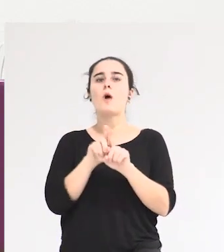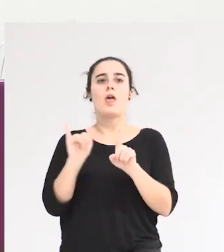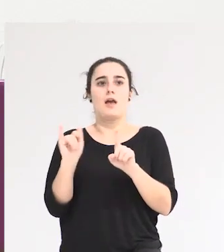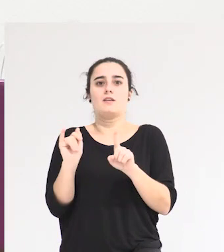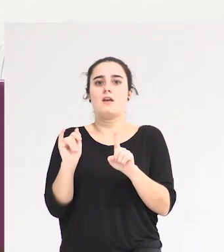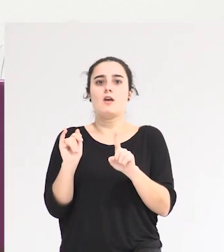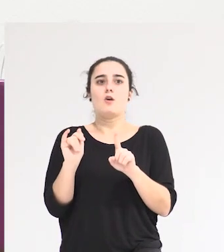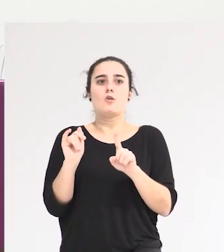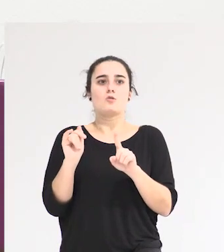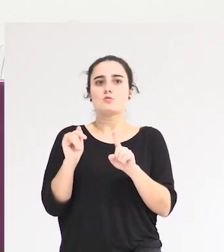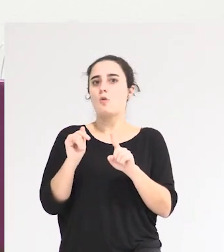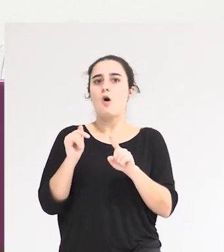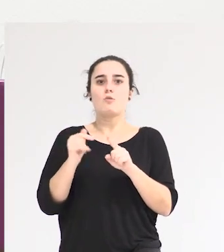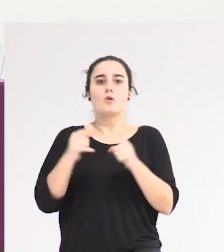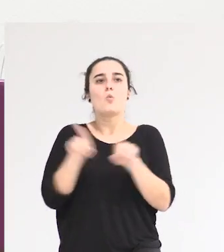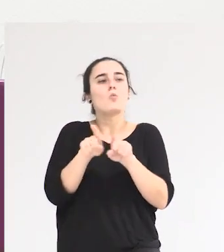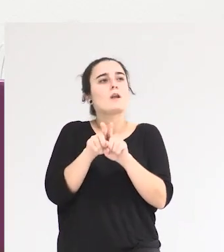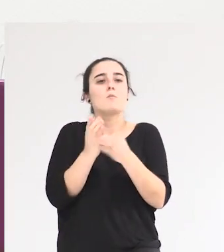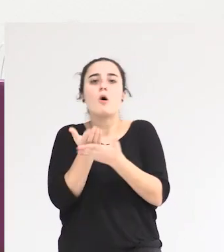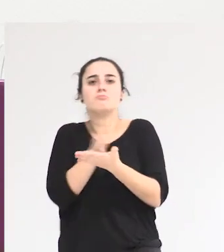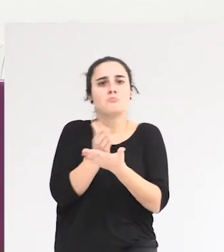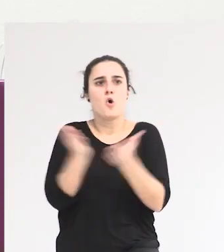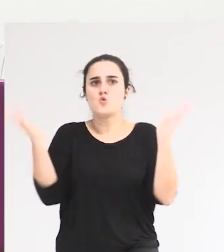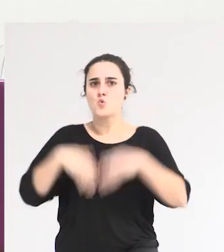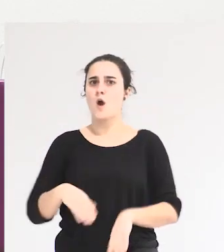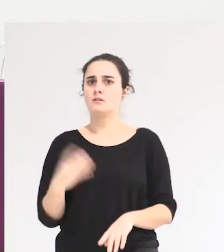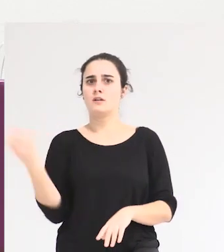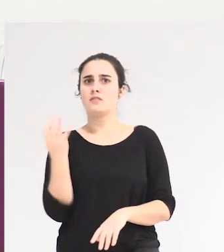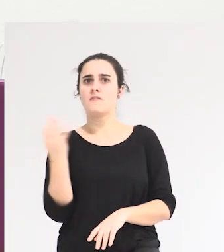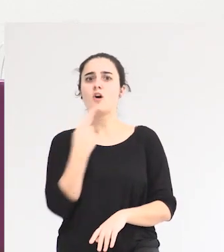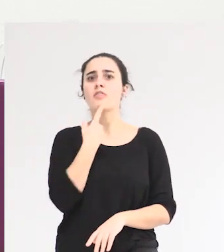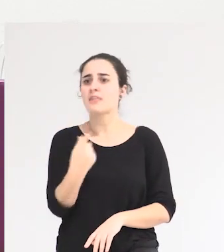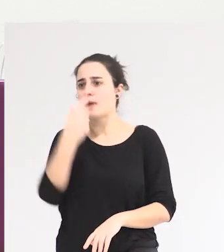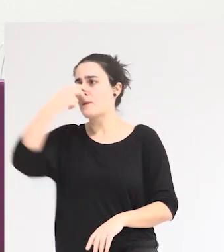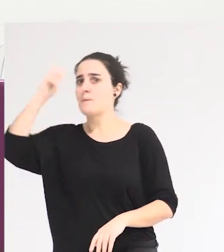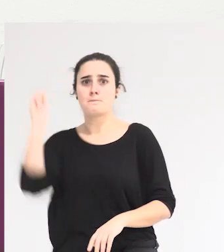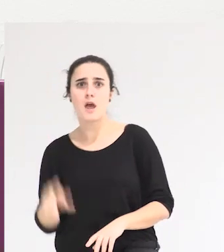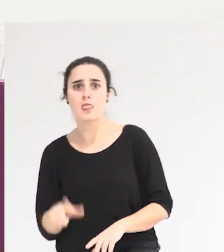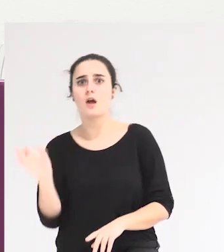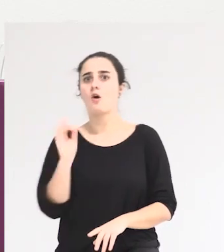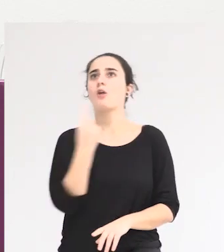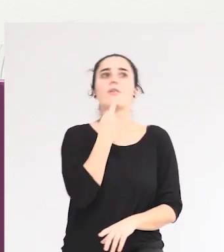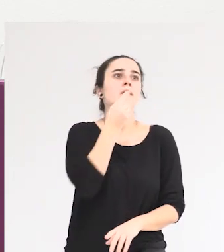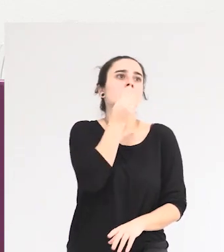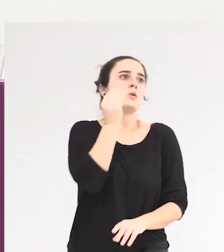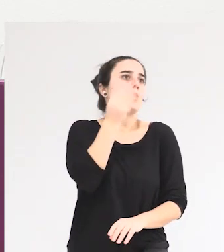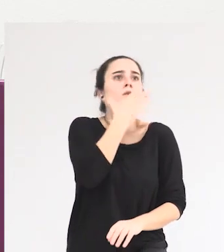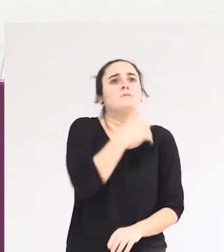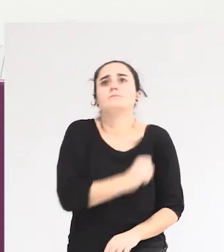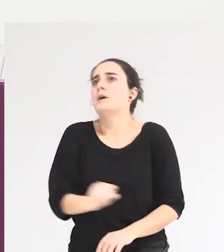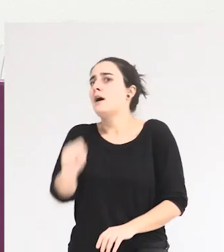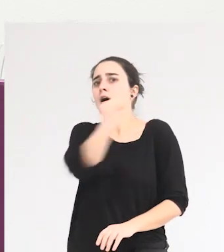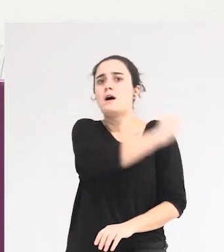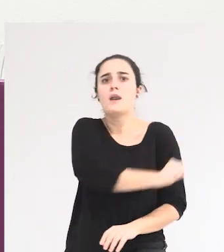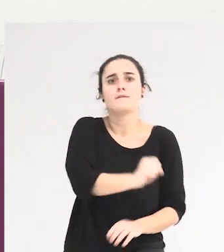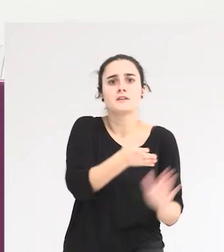honen inguruan hitz egiten dugunean, bai? Esaten duzu dela mierda bat ama izatea, edo esaten duzu dela zoragarria, eta